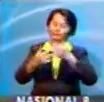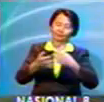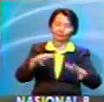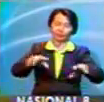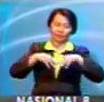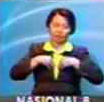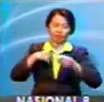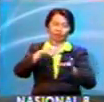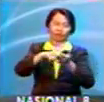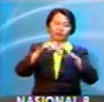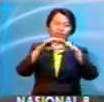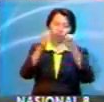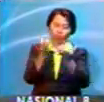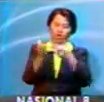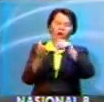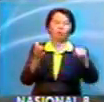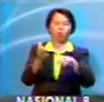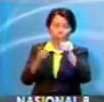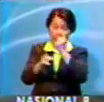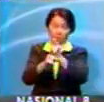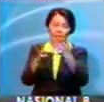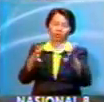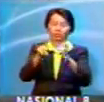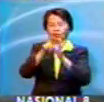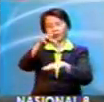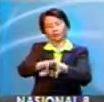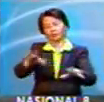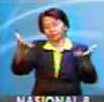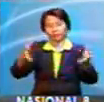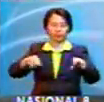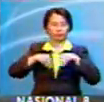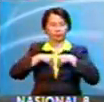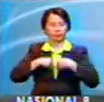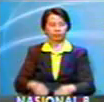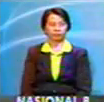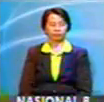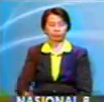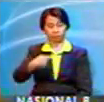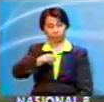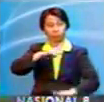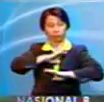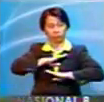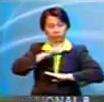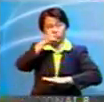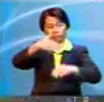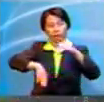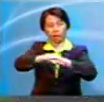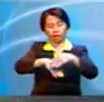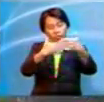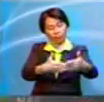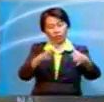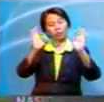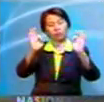lah. Ni bola kan, dia kan bulat, kita terpaksa terima lah. Saya berpuas hati sebab kalah penalti, cukup berpuas